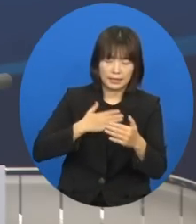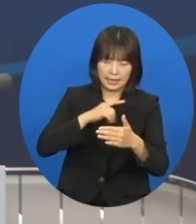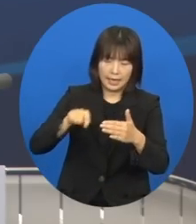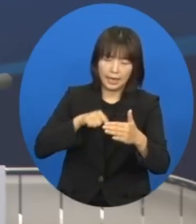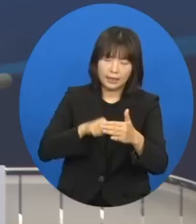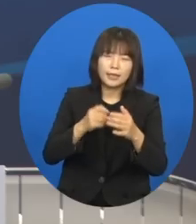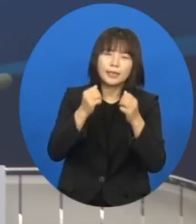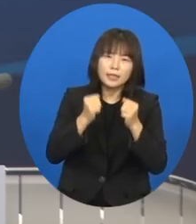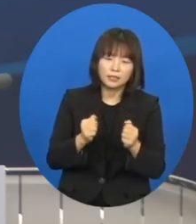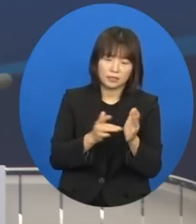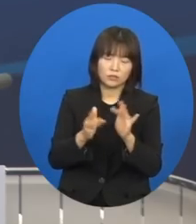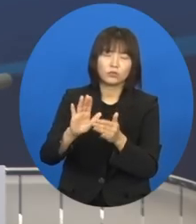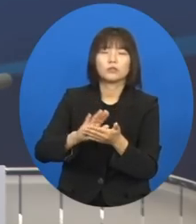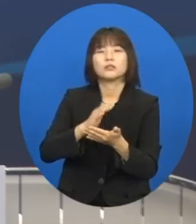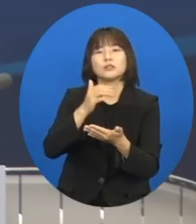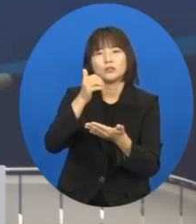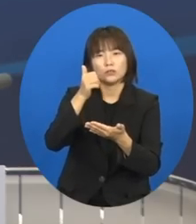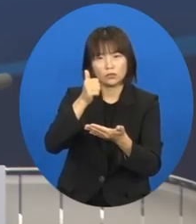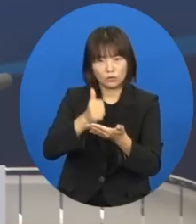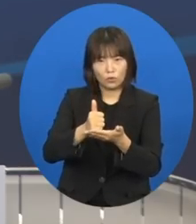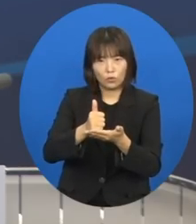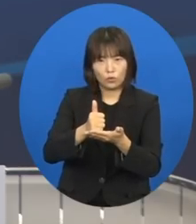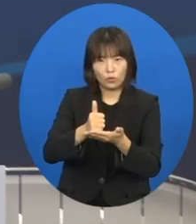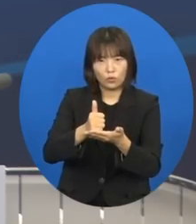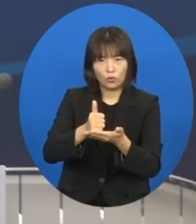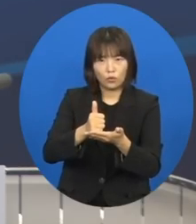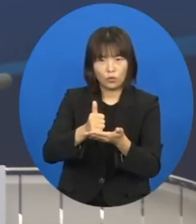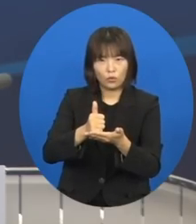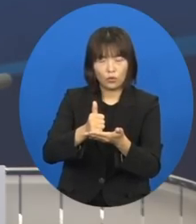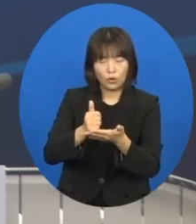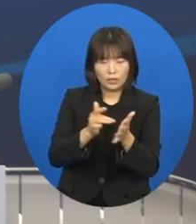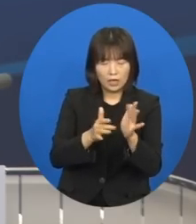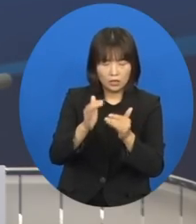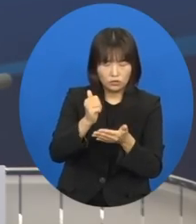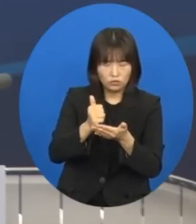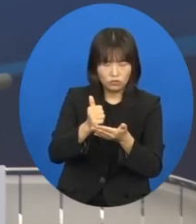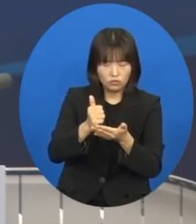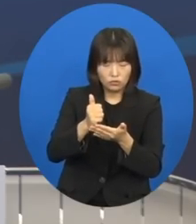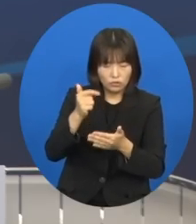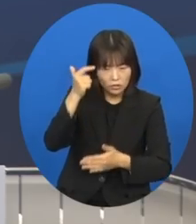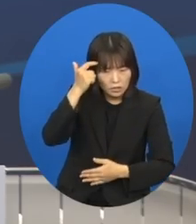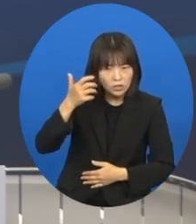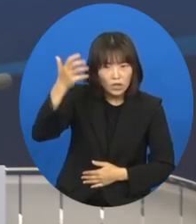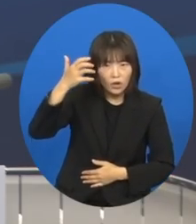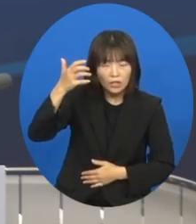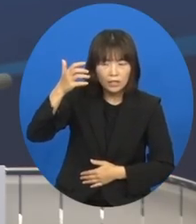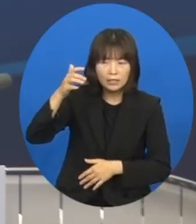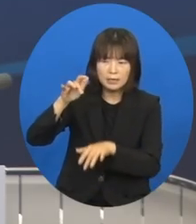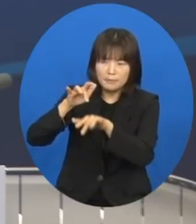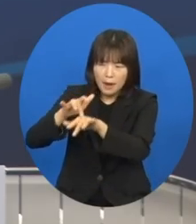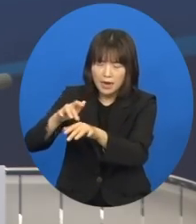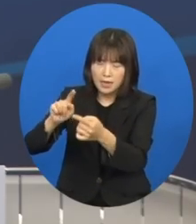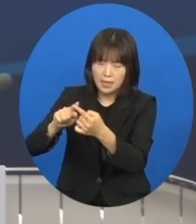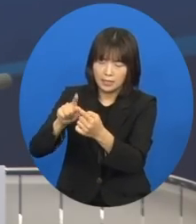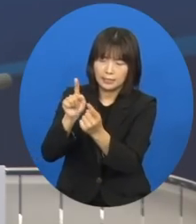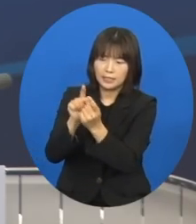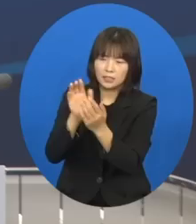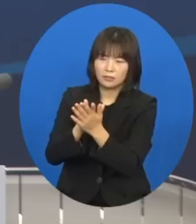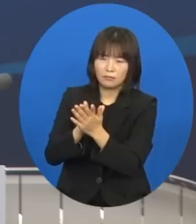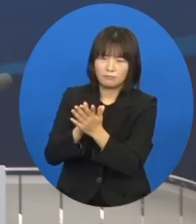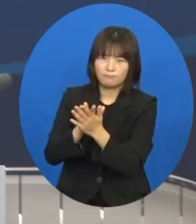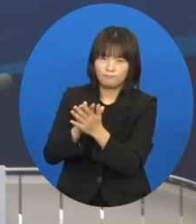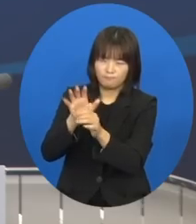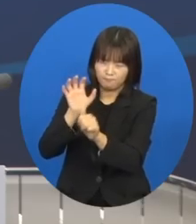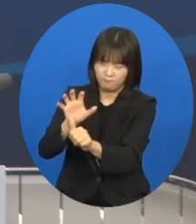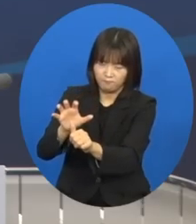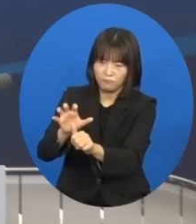계신 예수 그리스도, 성령, 예수의 영이 그 마귀를 직접 꾸짖고 그 마귀는 우리를 공격하러